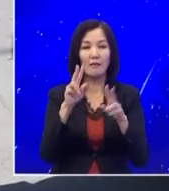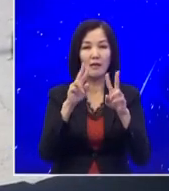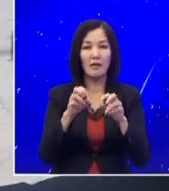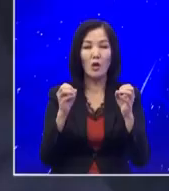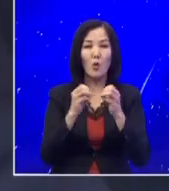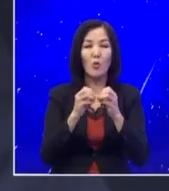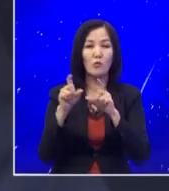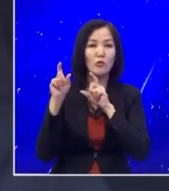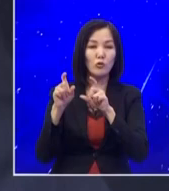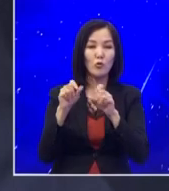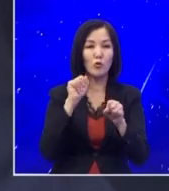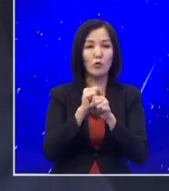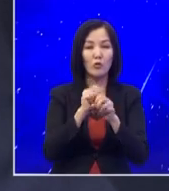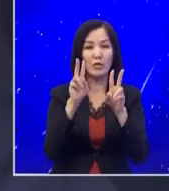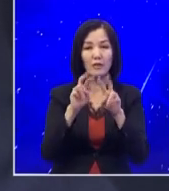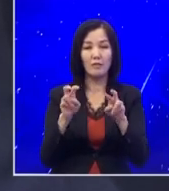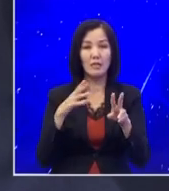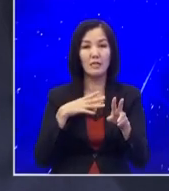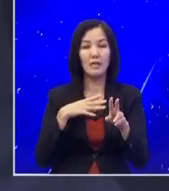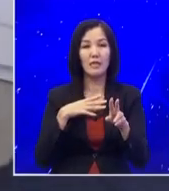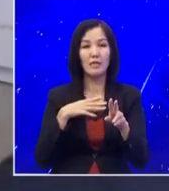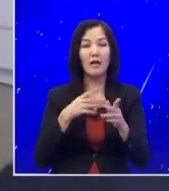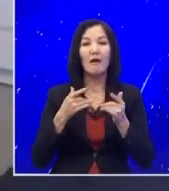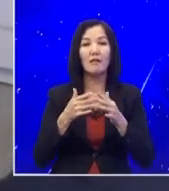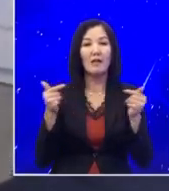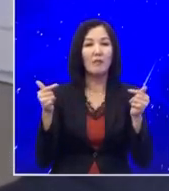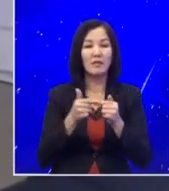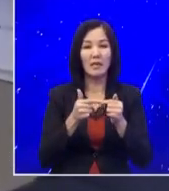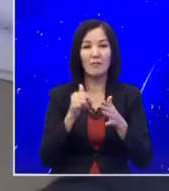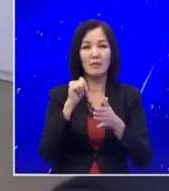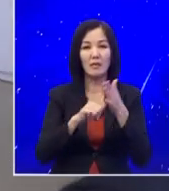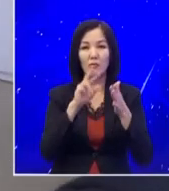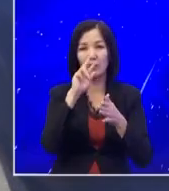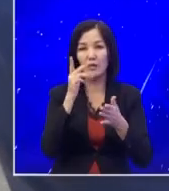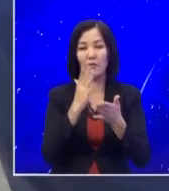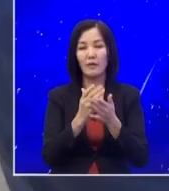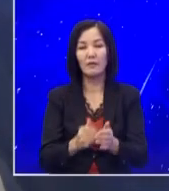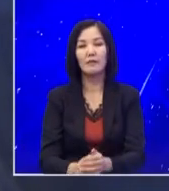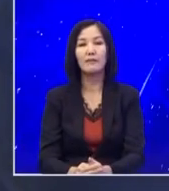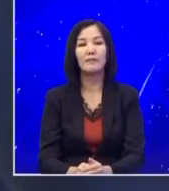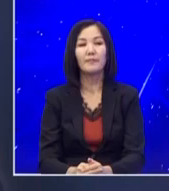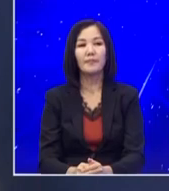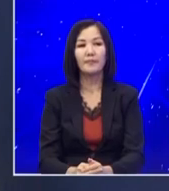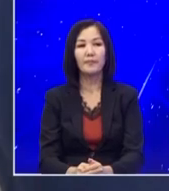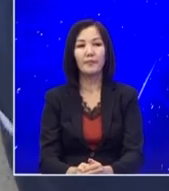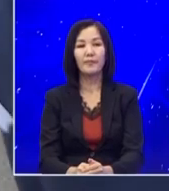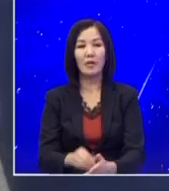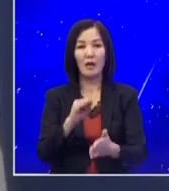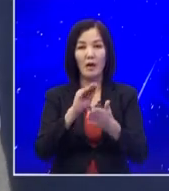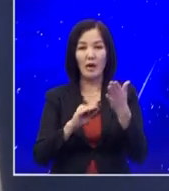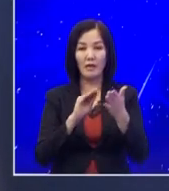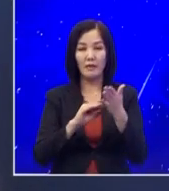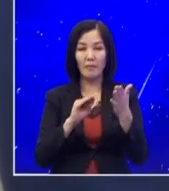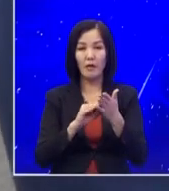аса жүк көлігін тоқтатты, тексерді. Қатарында талапқа сай еместері де кезікті. Хаттама толтырамыз, 134